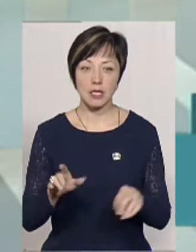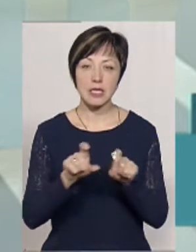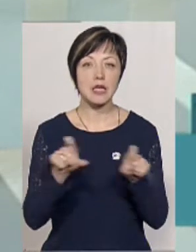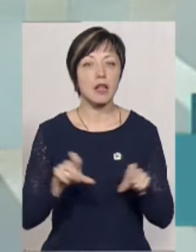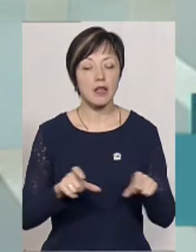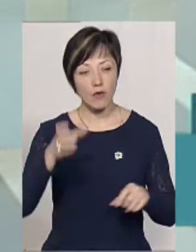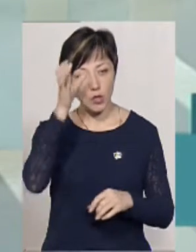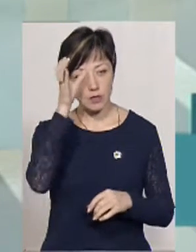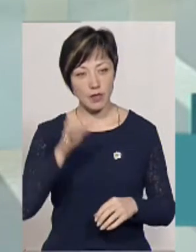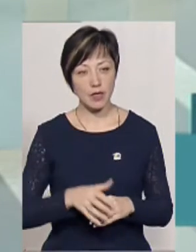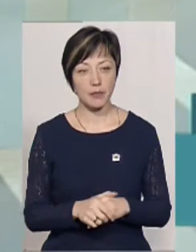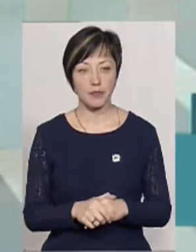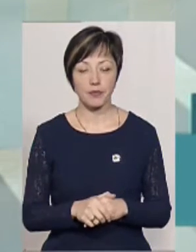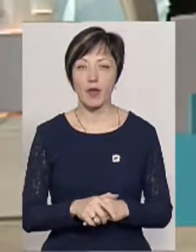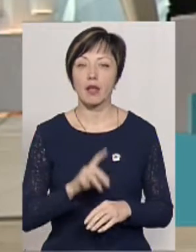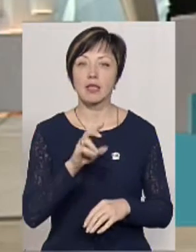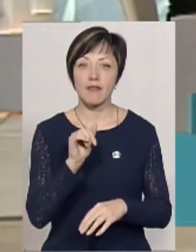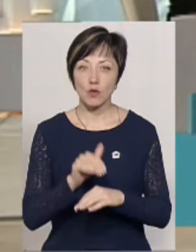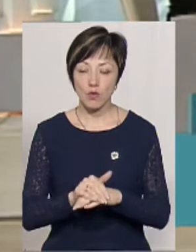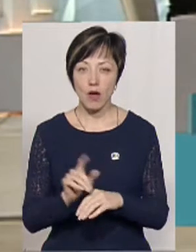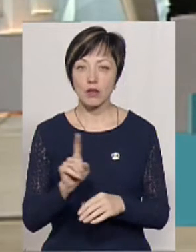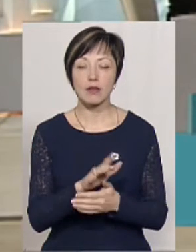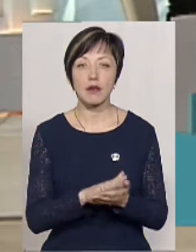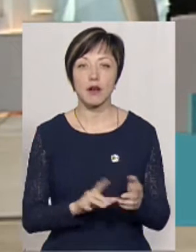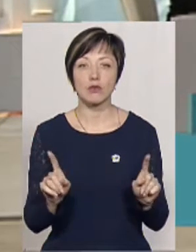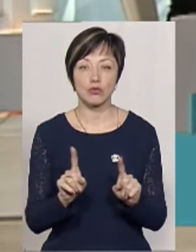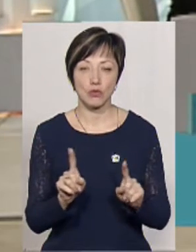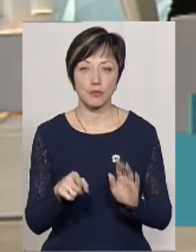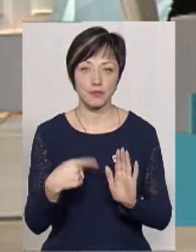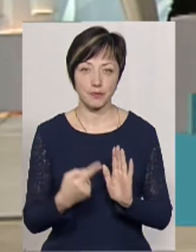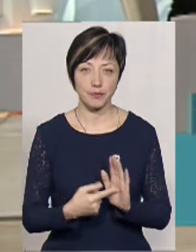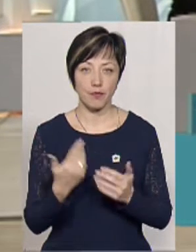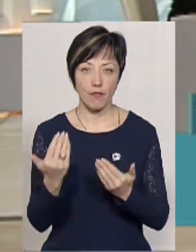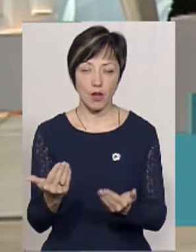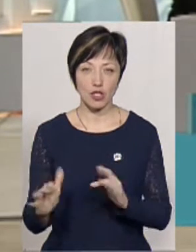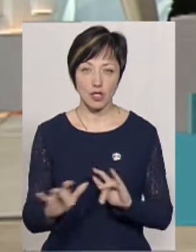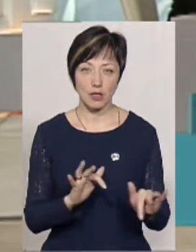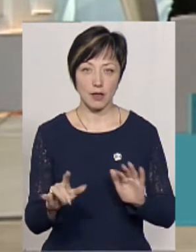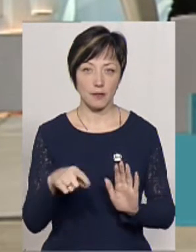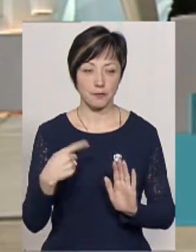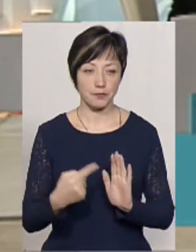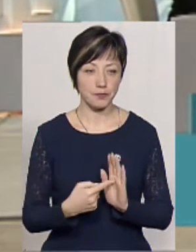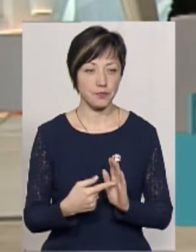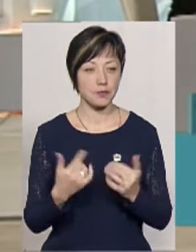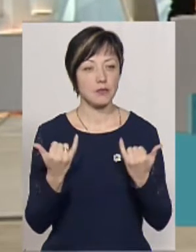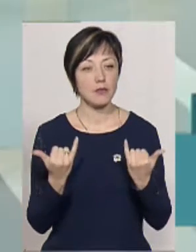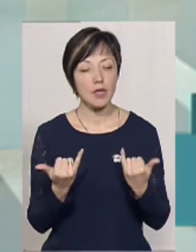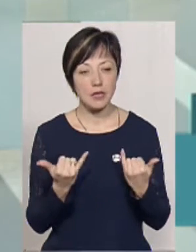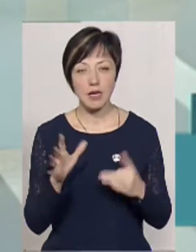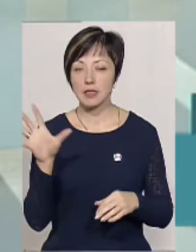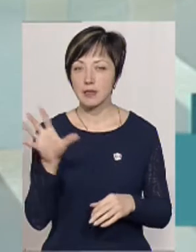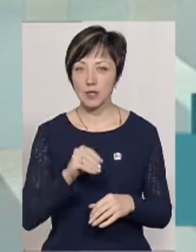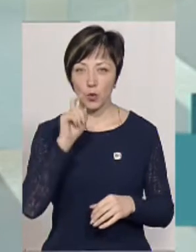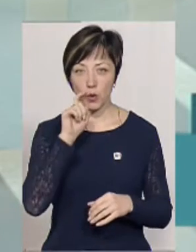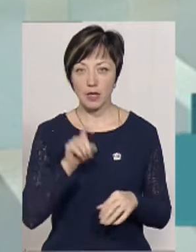закладів освіти. Зафіксували. Так, що далі? Які дії далі «Опори»? Що? Ну, власне, зараз на